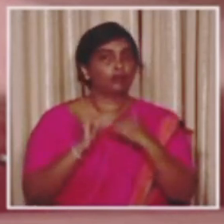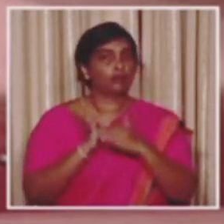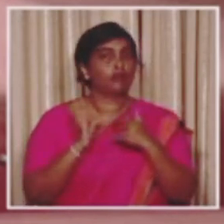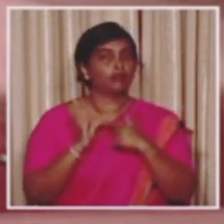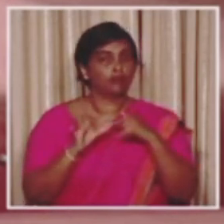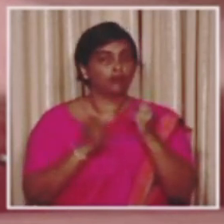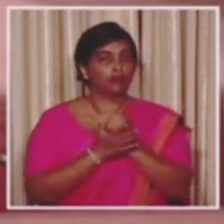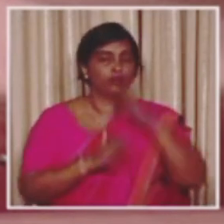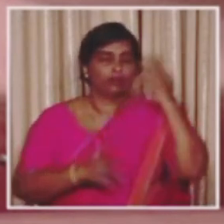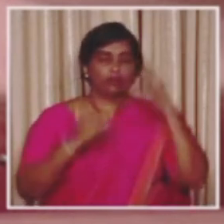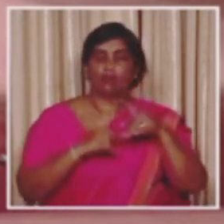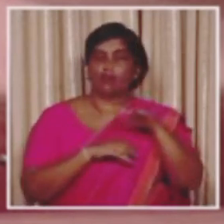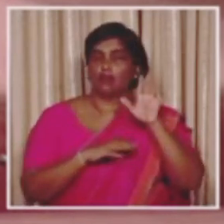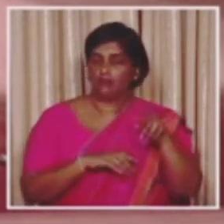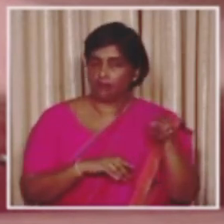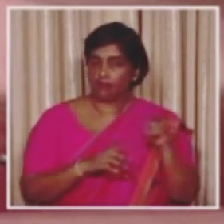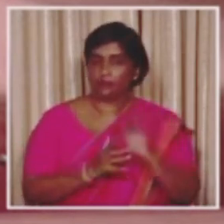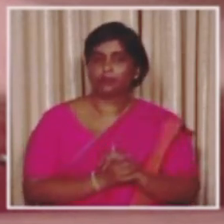அரசாங்கம்